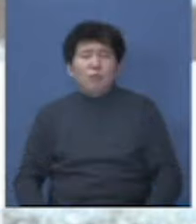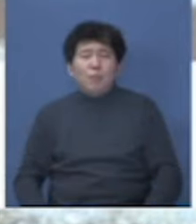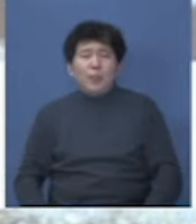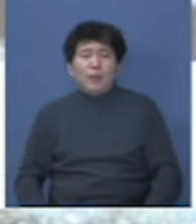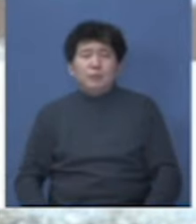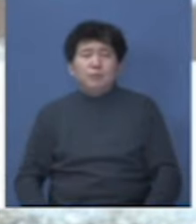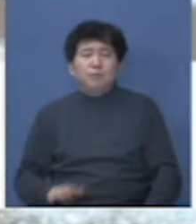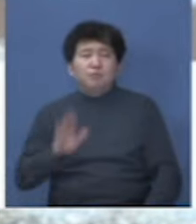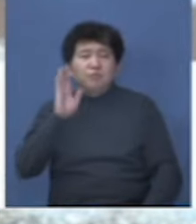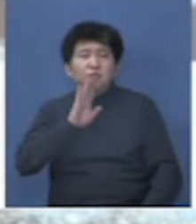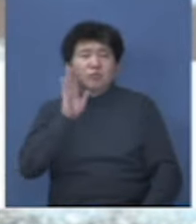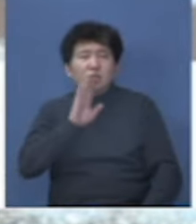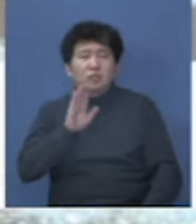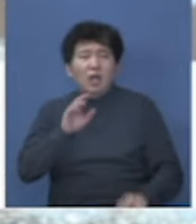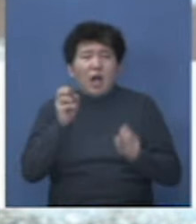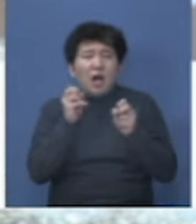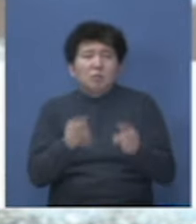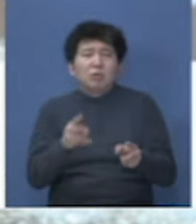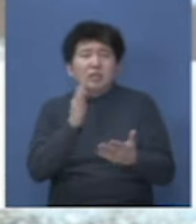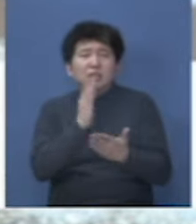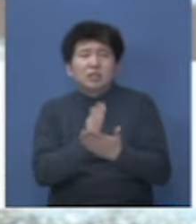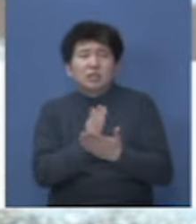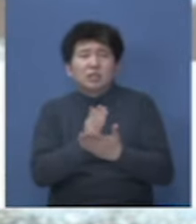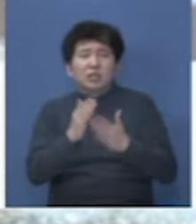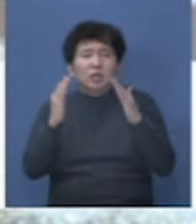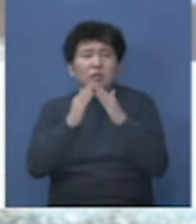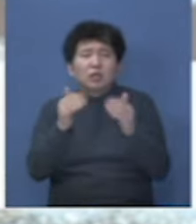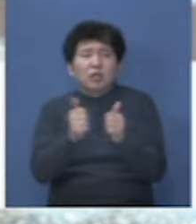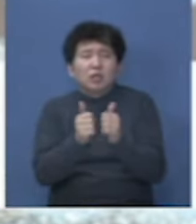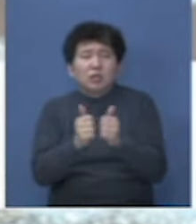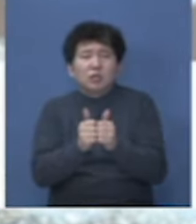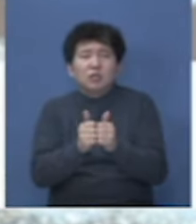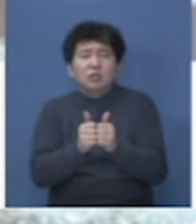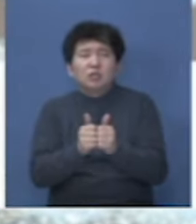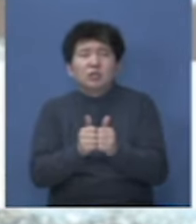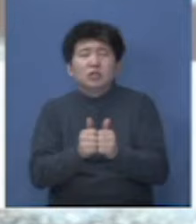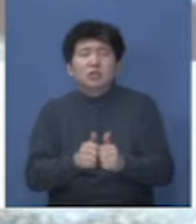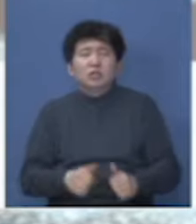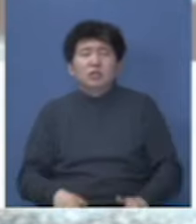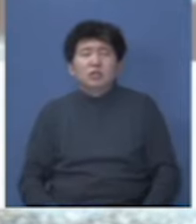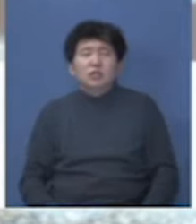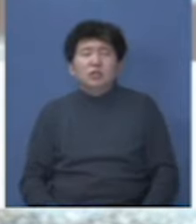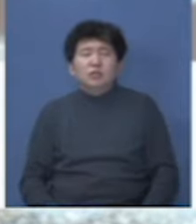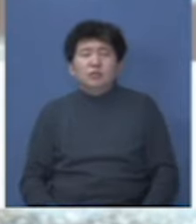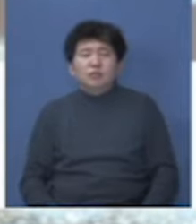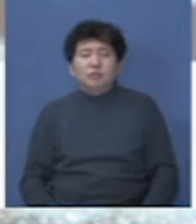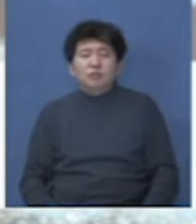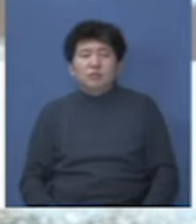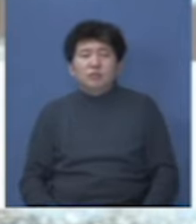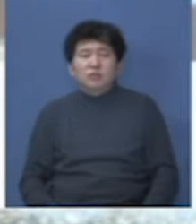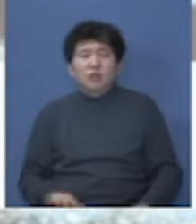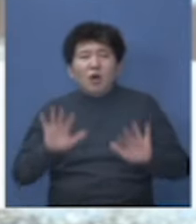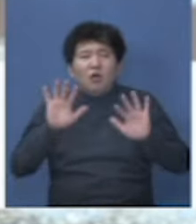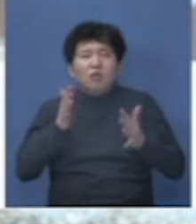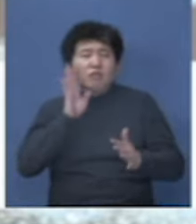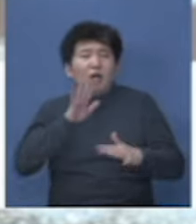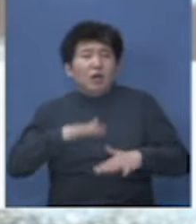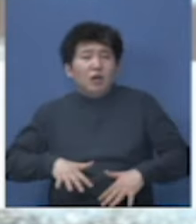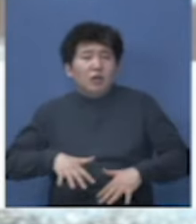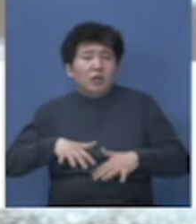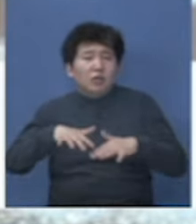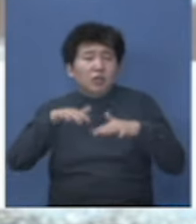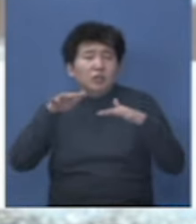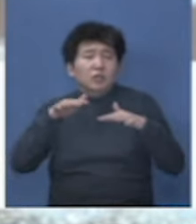су қаупі бар орналасқан үйдің маңайында тұратын тұрғындарға су келген жағдайда, су